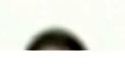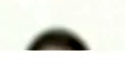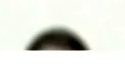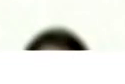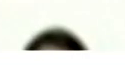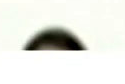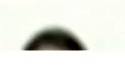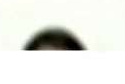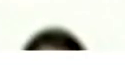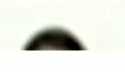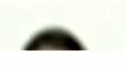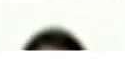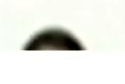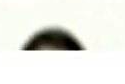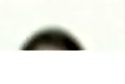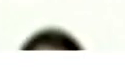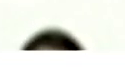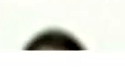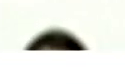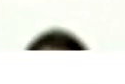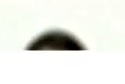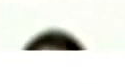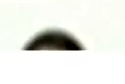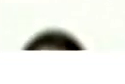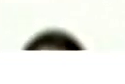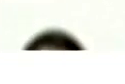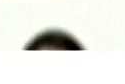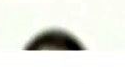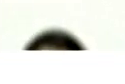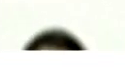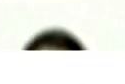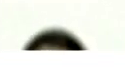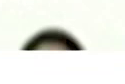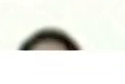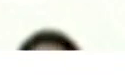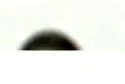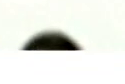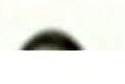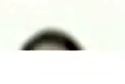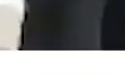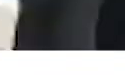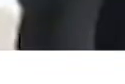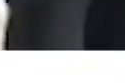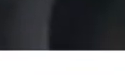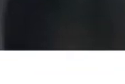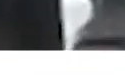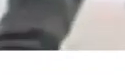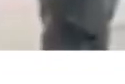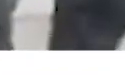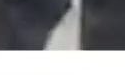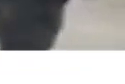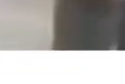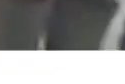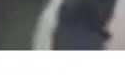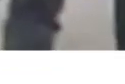Ben Ezo ile devlet başkanı Nicolas maduro devlet Başkanlığı sarayında kameraların karşısına geçti darbe girişiminde